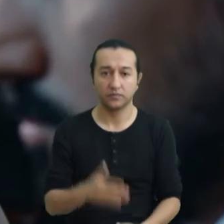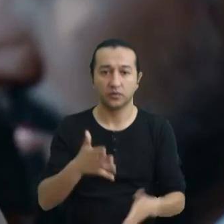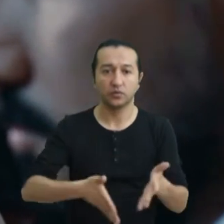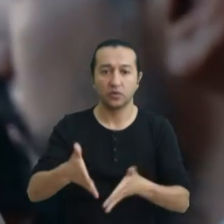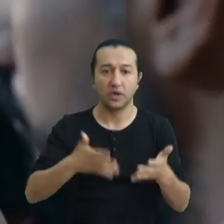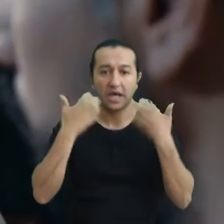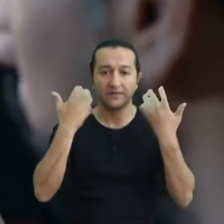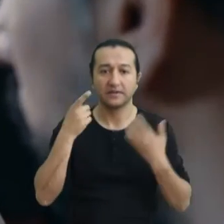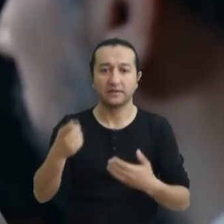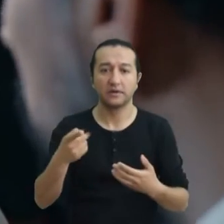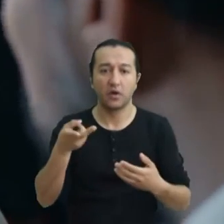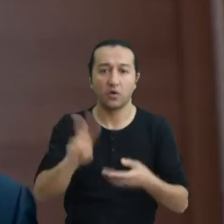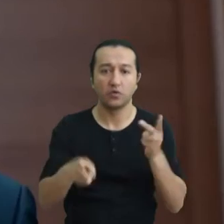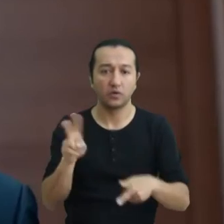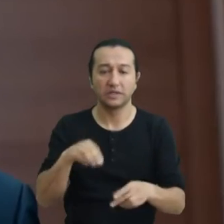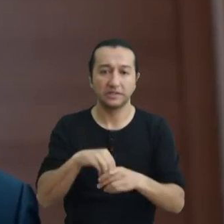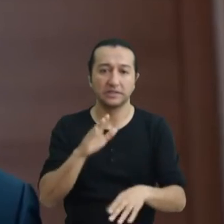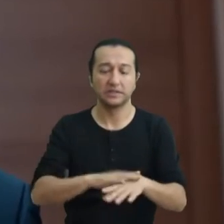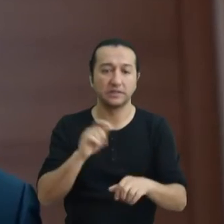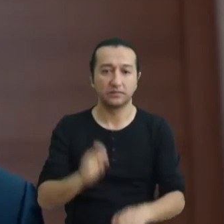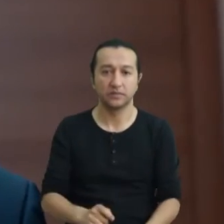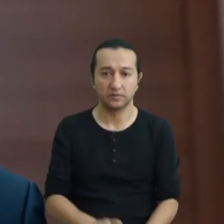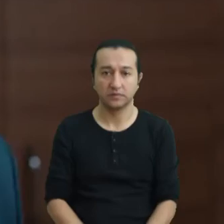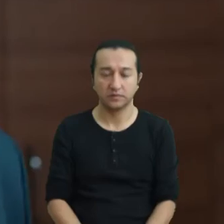Sokak hayvanlarını itlaf etmek için kullanılır.